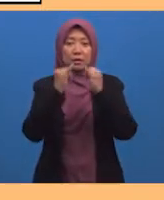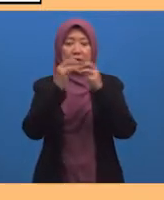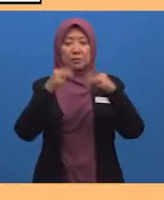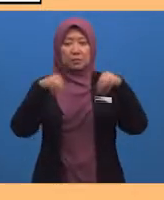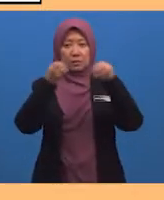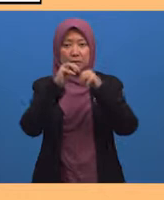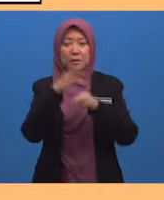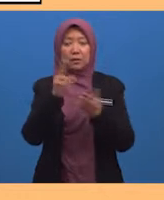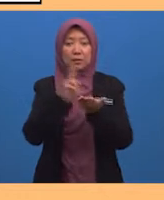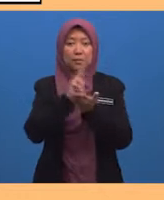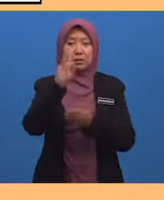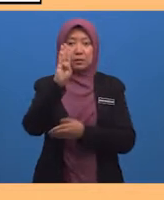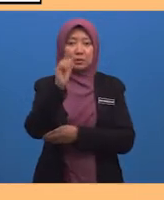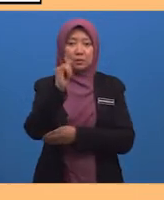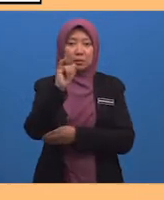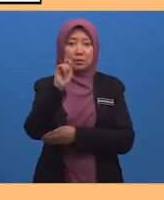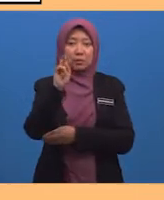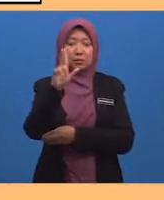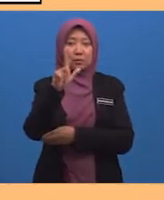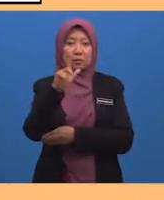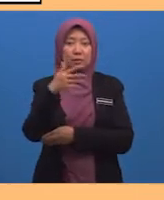Universiti Baitul Rahman.